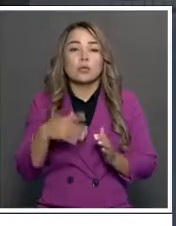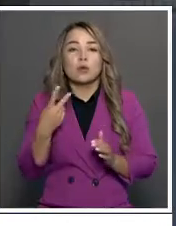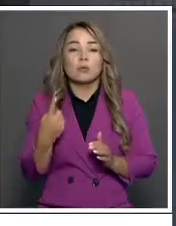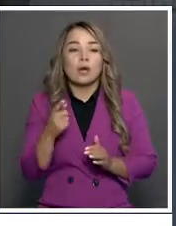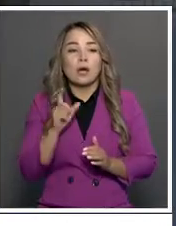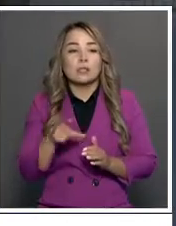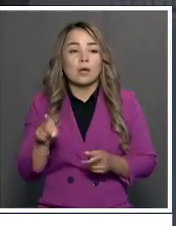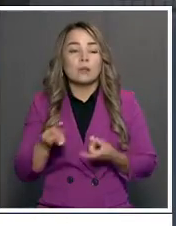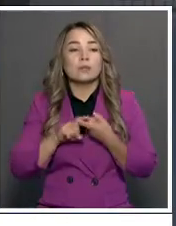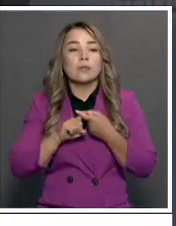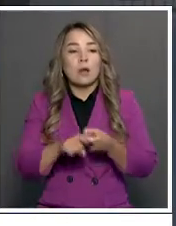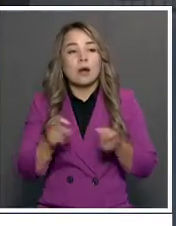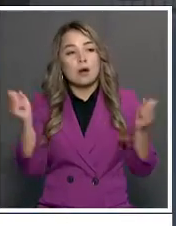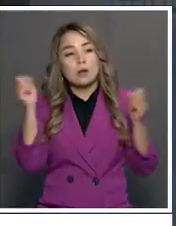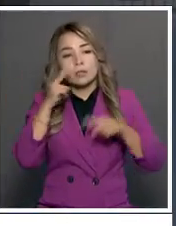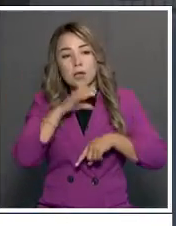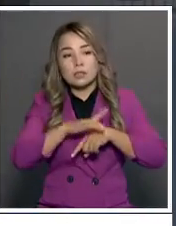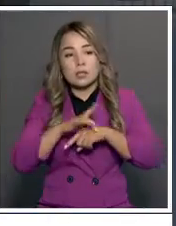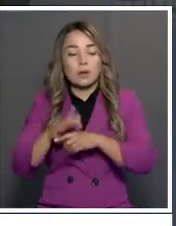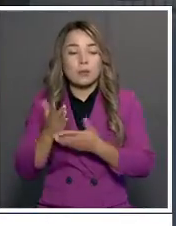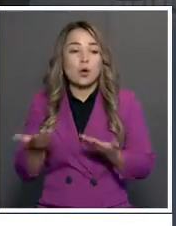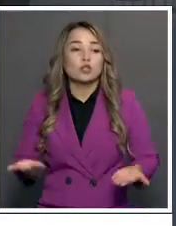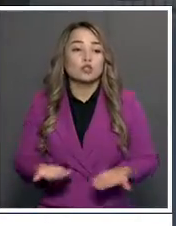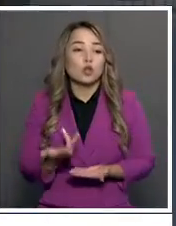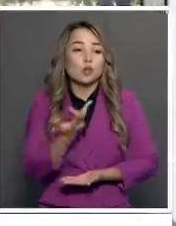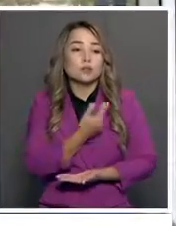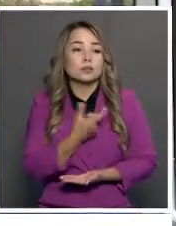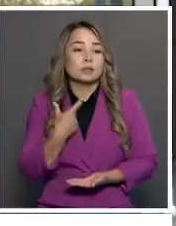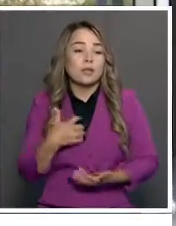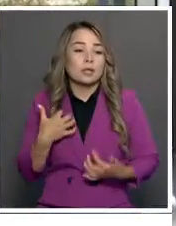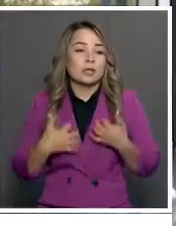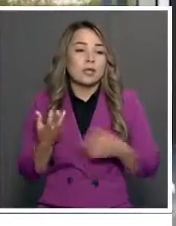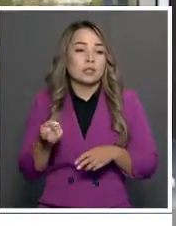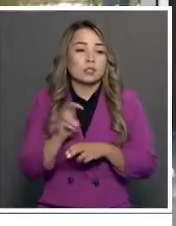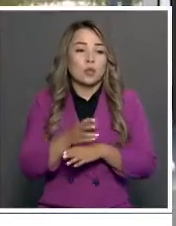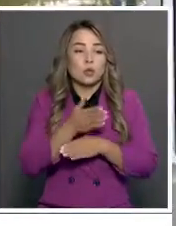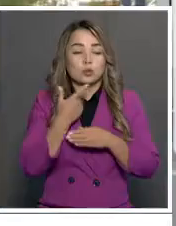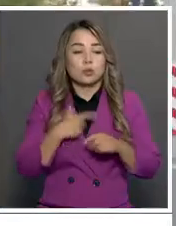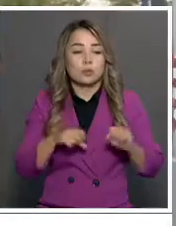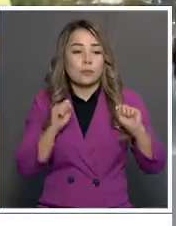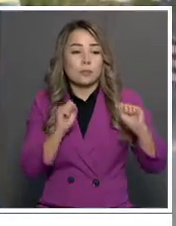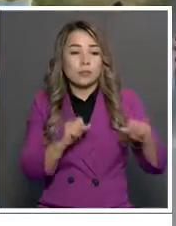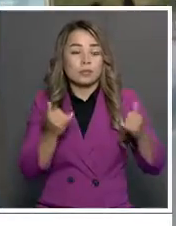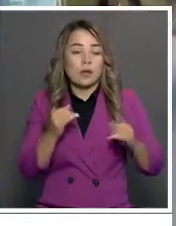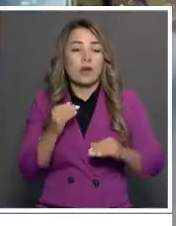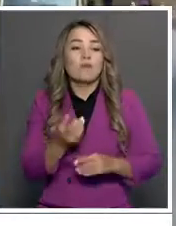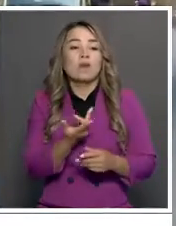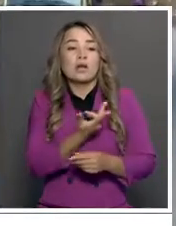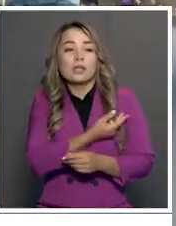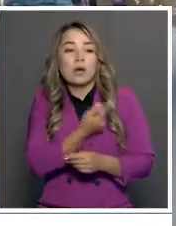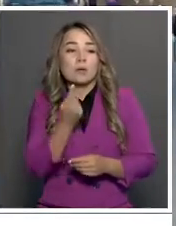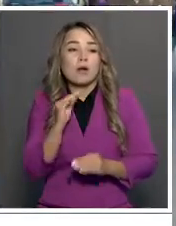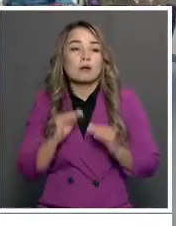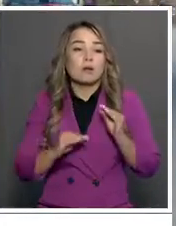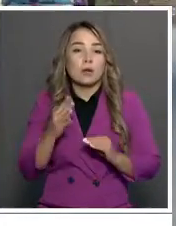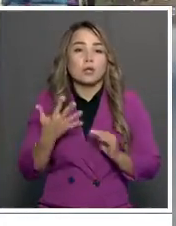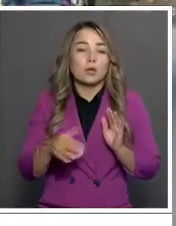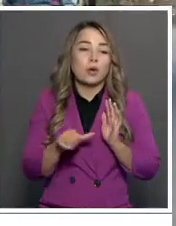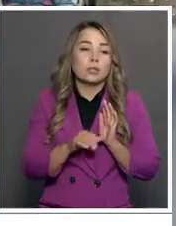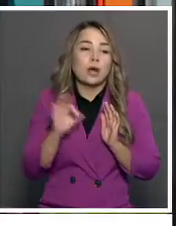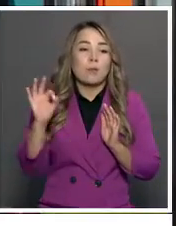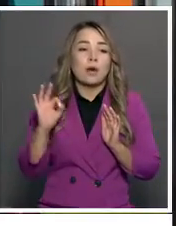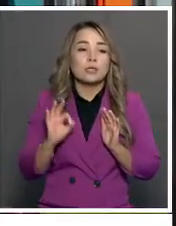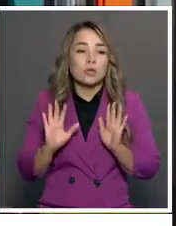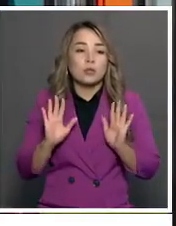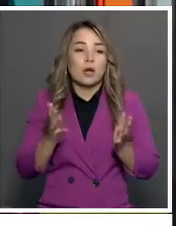адамның дертке шалдыққаны мәлім болды. Ал тұрғындар екпе салдыруға асығар емес. Бүгінгі күні вакцинаның бірінші компонентін халықтың 56% ғана